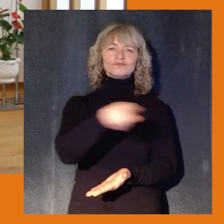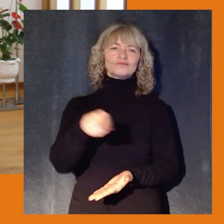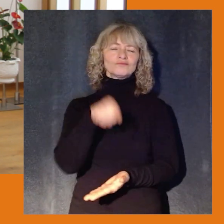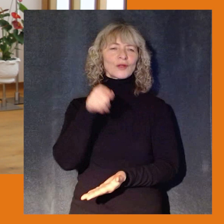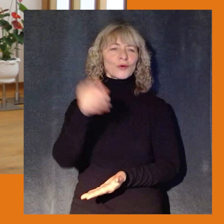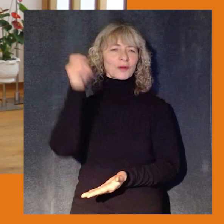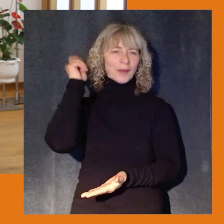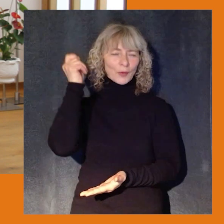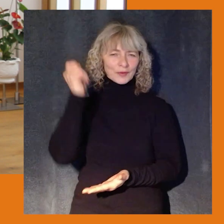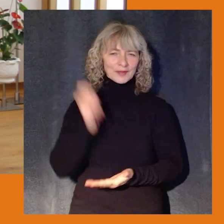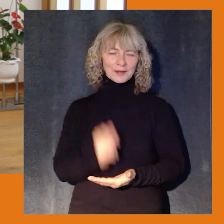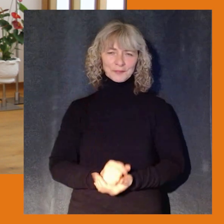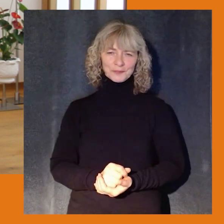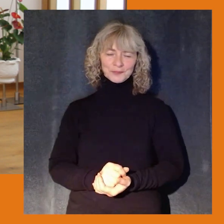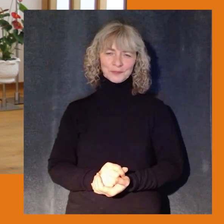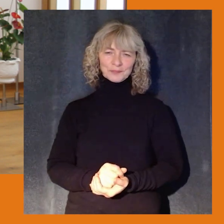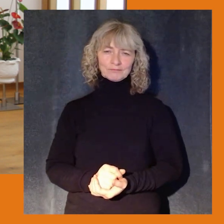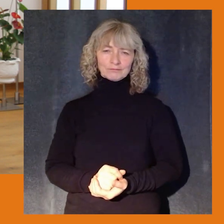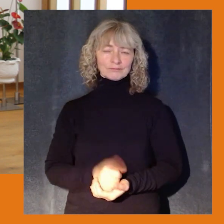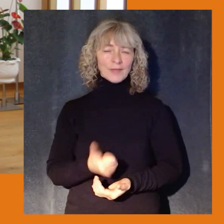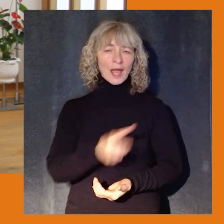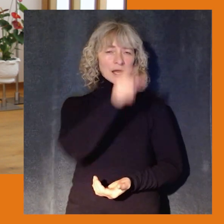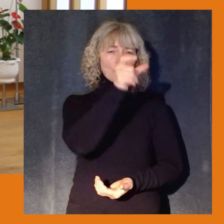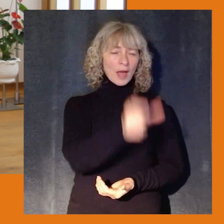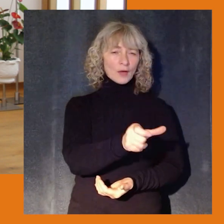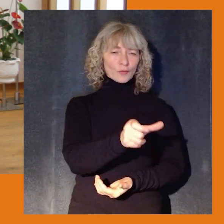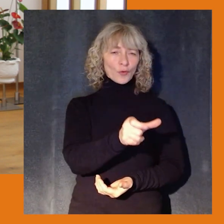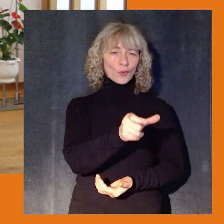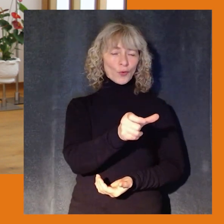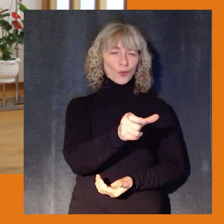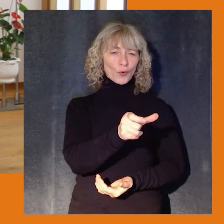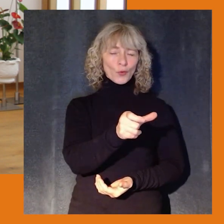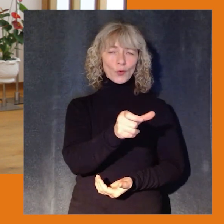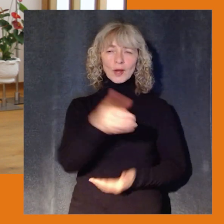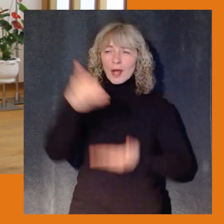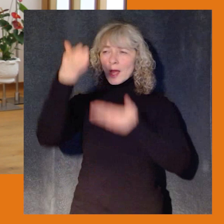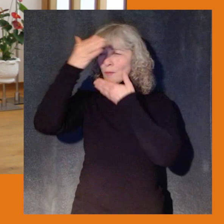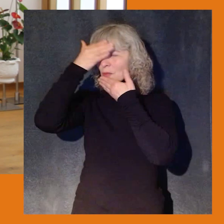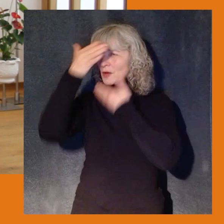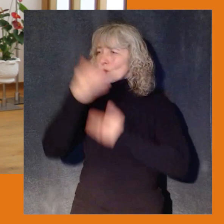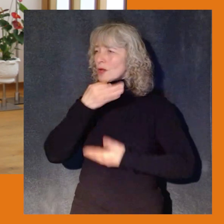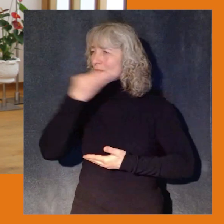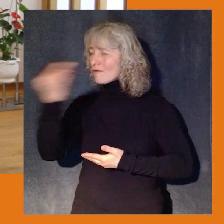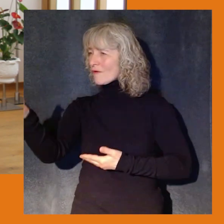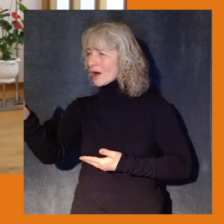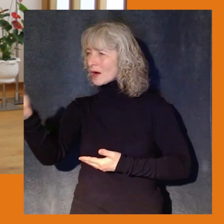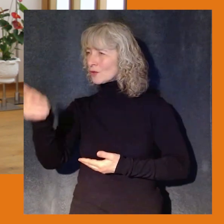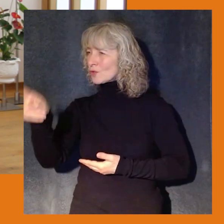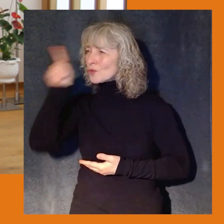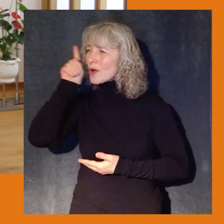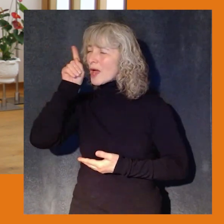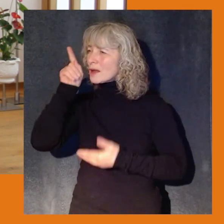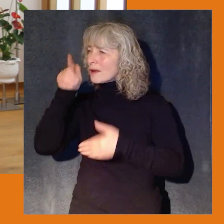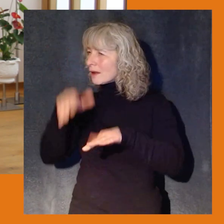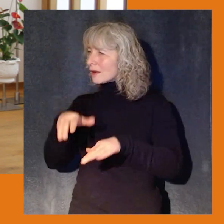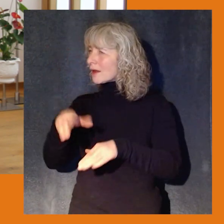Dort machten wir eine Pause. Einer fragte den Beduinen wegen seines Telefons in der Hand, ob